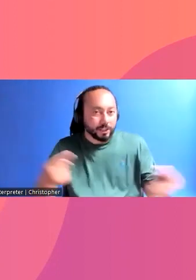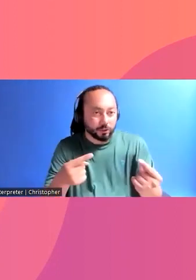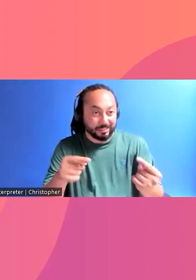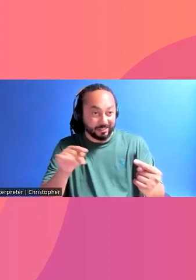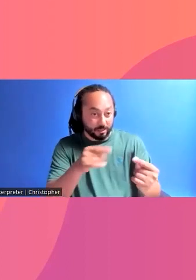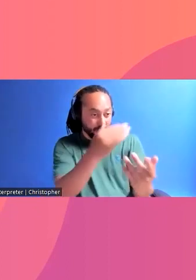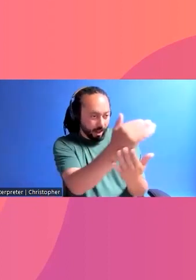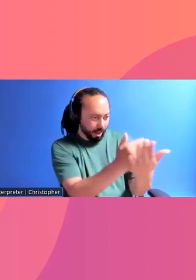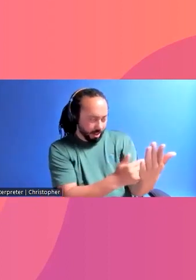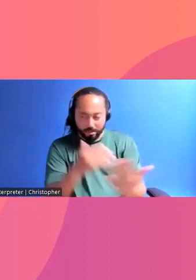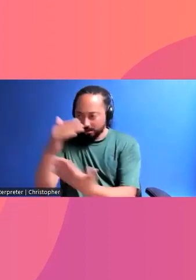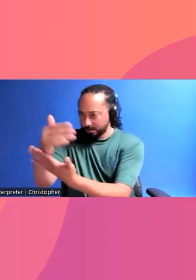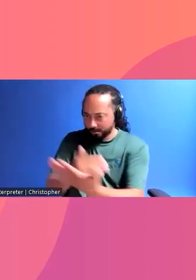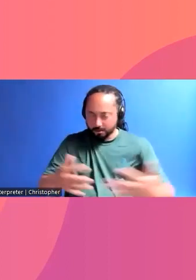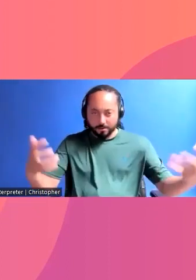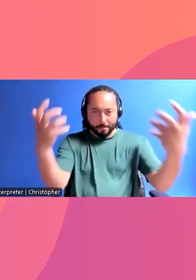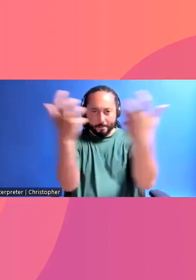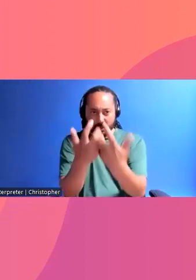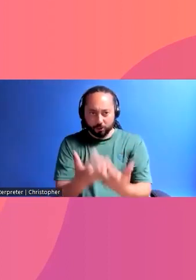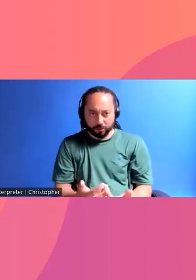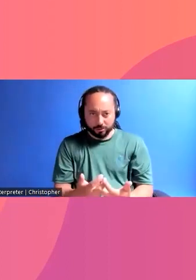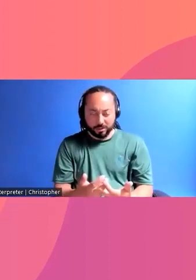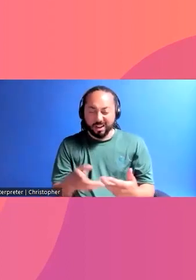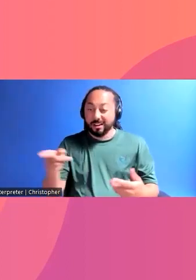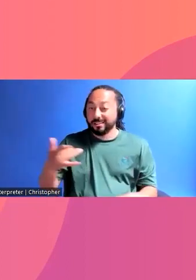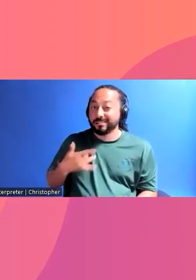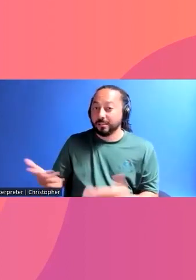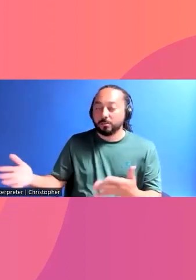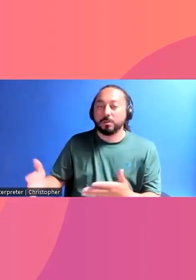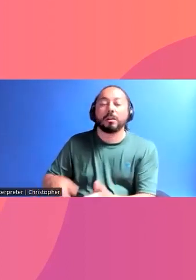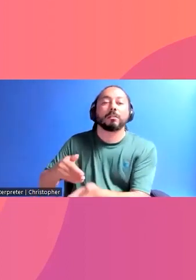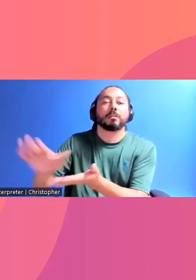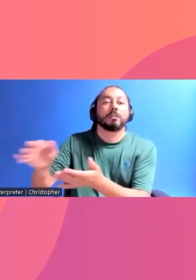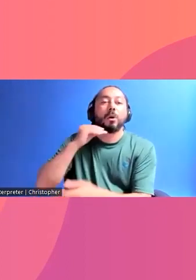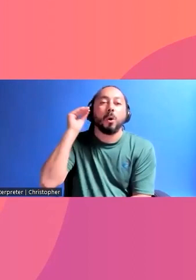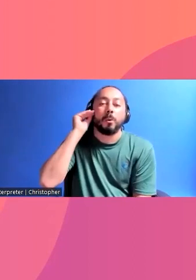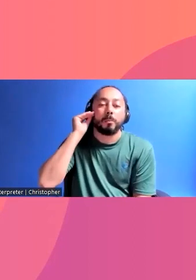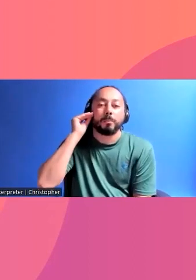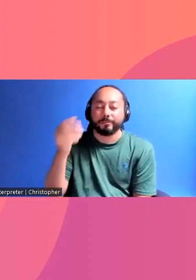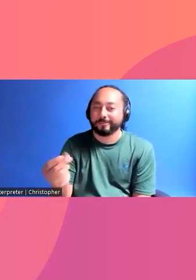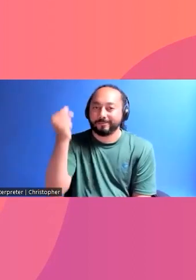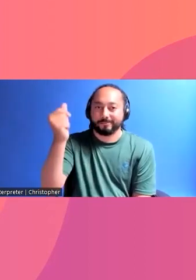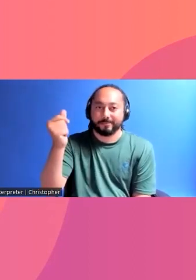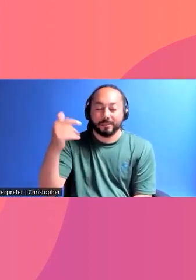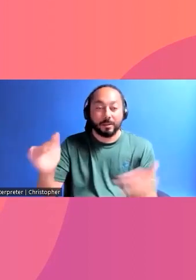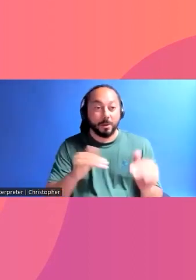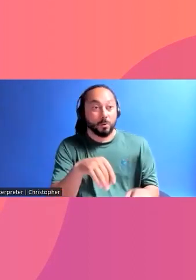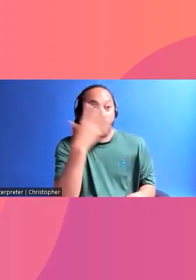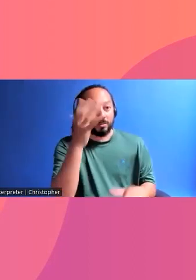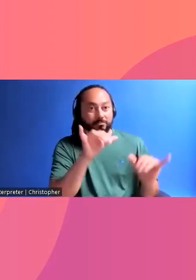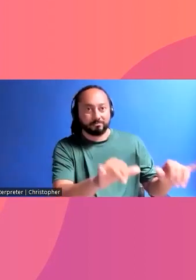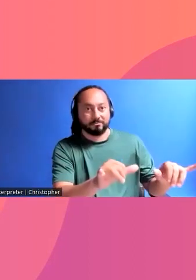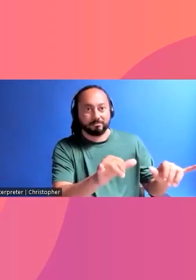les mécanismes de blessure et sévérité de blessure. Les patients noirs étaient plus prompts à être